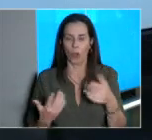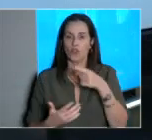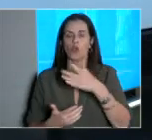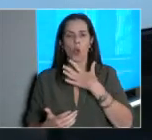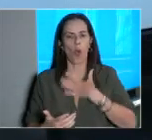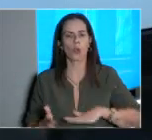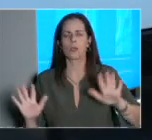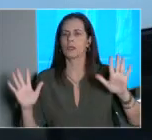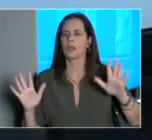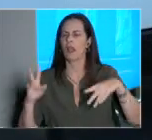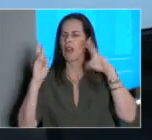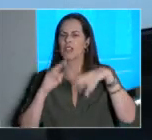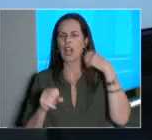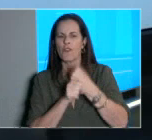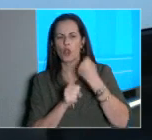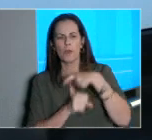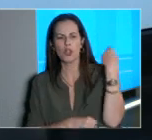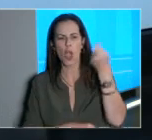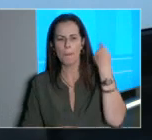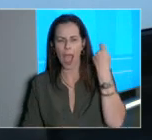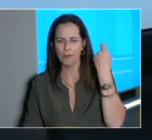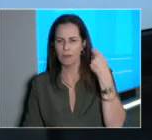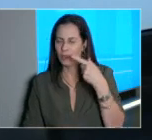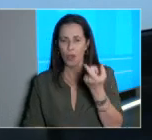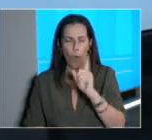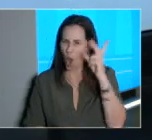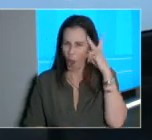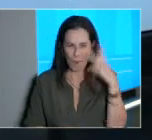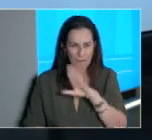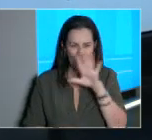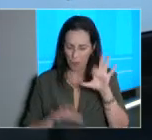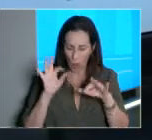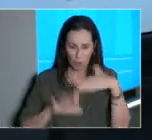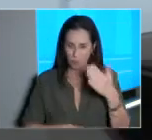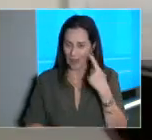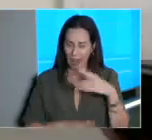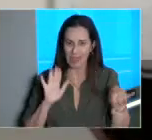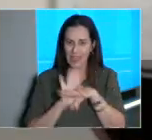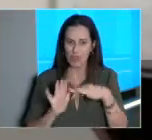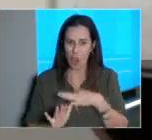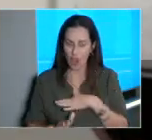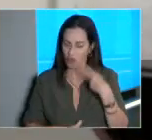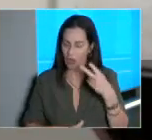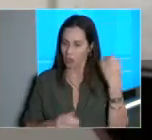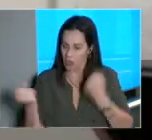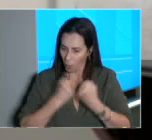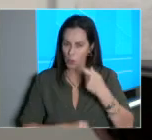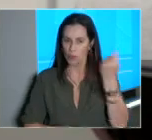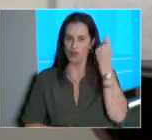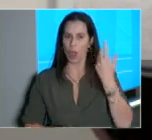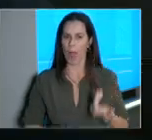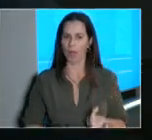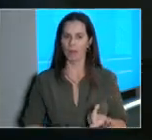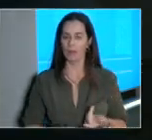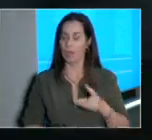הולך להפסיק עבודות חיוניות בשבת. הוא לא מבין שבבחירות הבאות אחד התנאים שלנו שתהיה תחבורה ציבורית